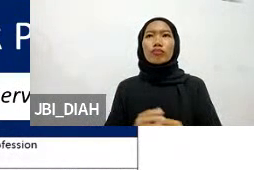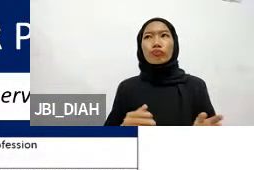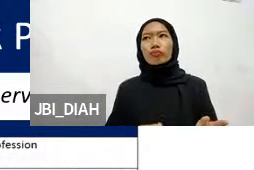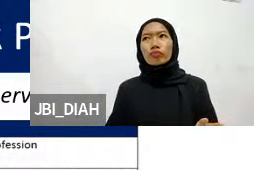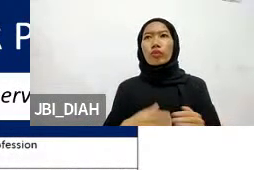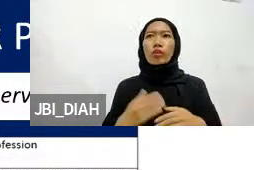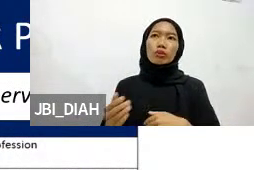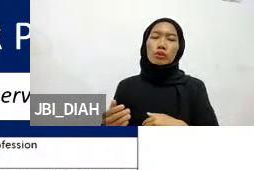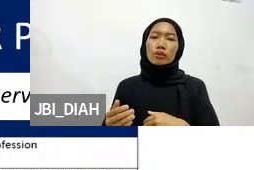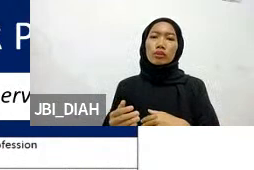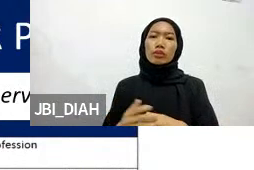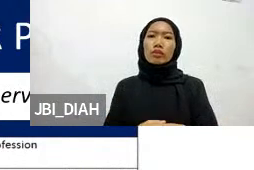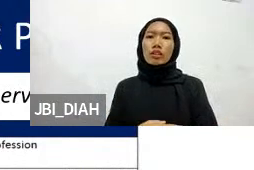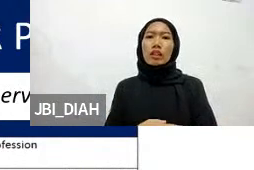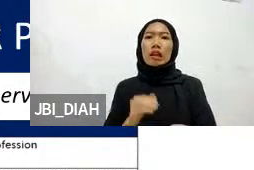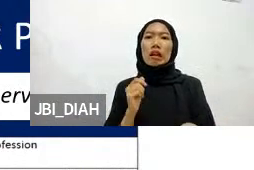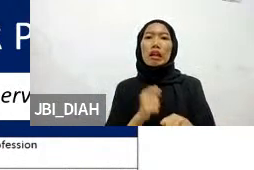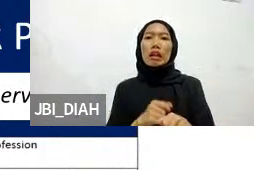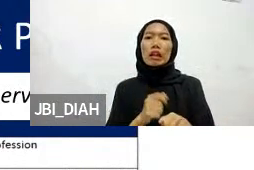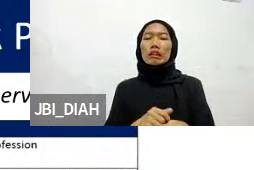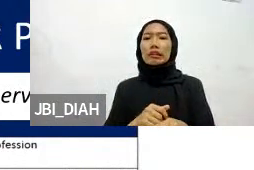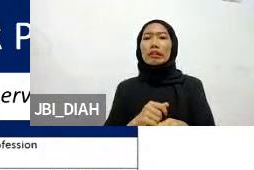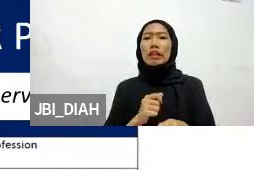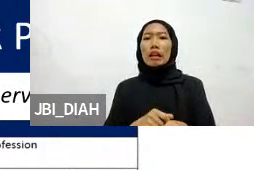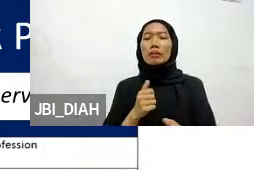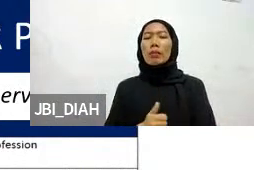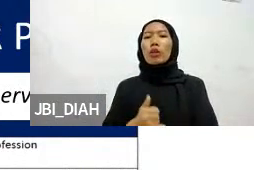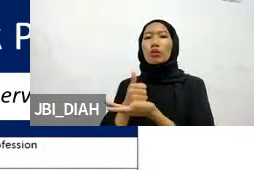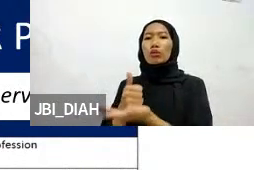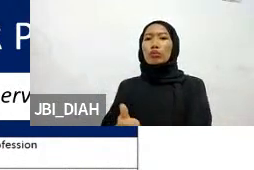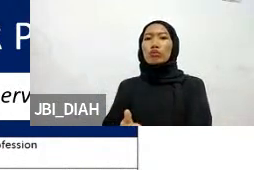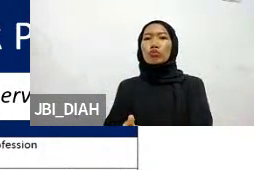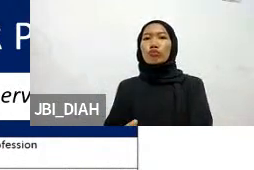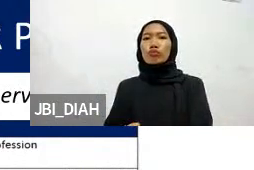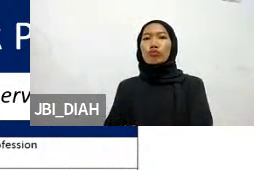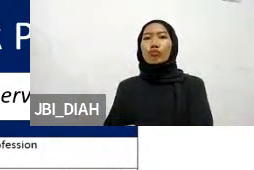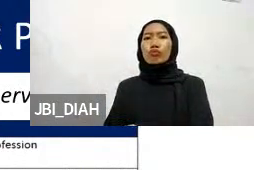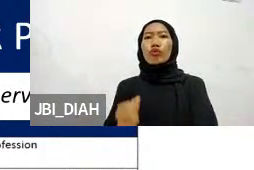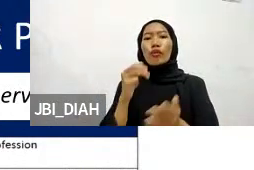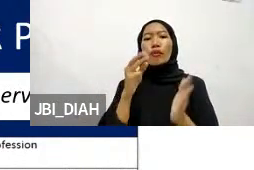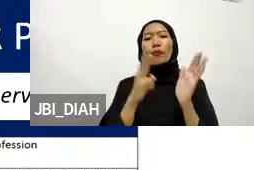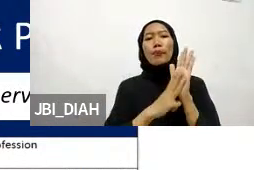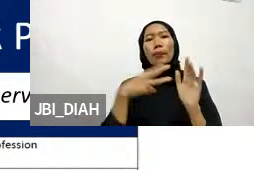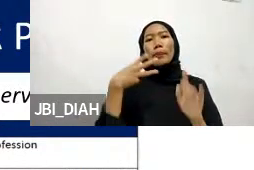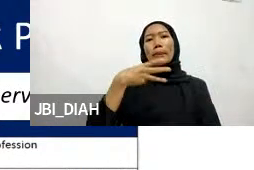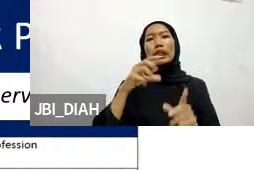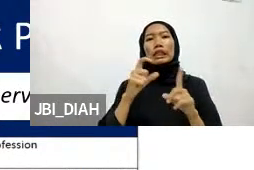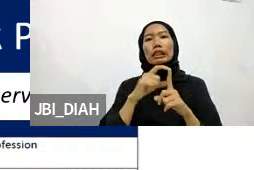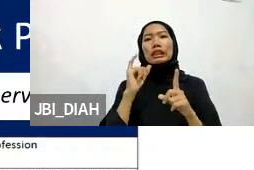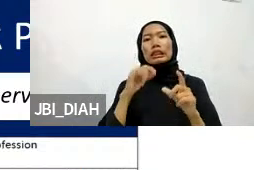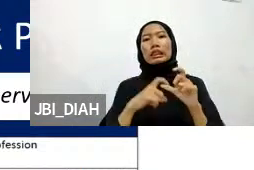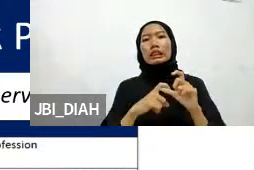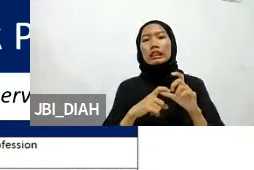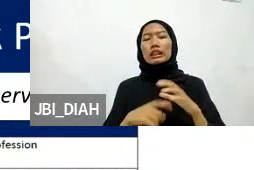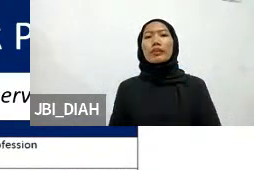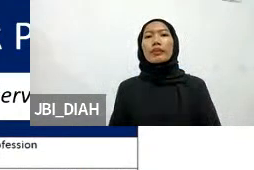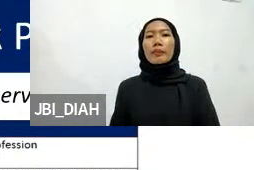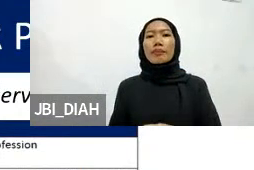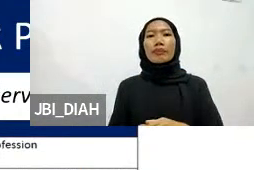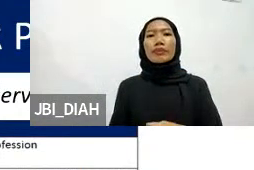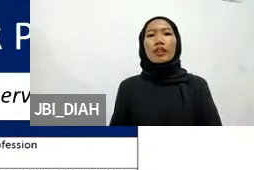non medis. Dan ini kita bisa mengambil referensi dari WHO Active Priority Product List yang saat ini juga belum